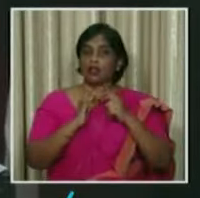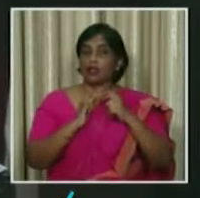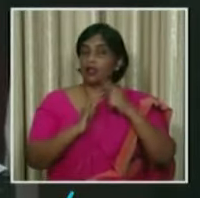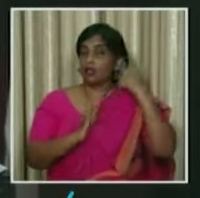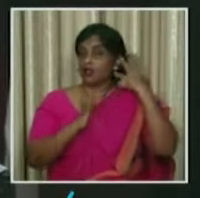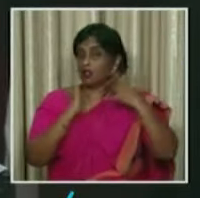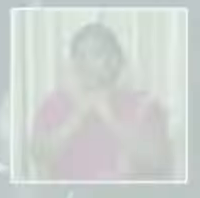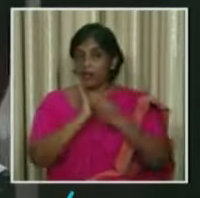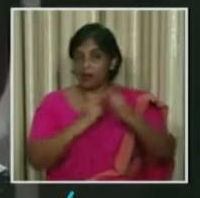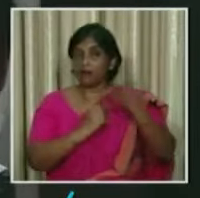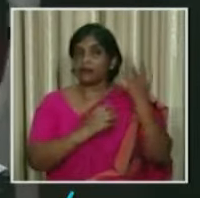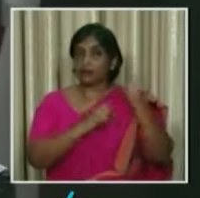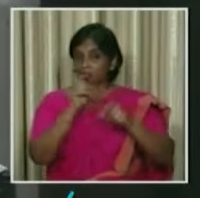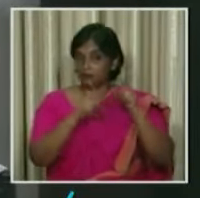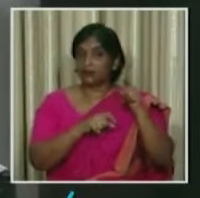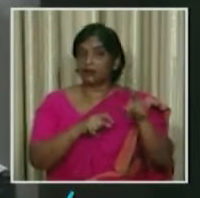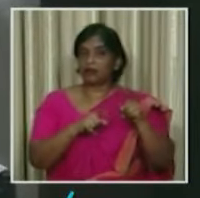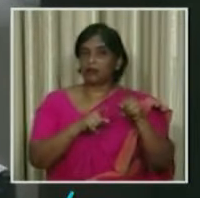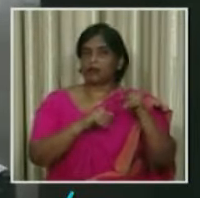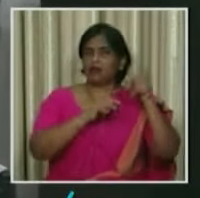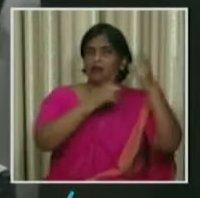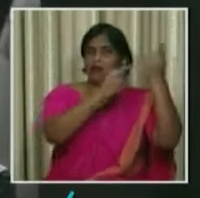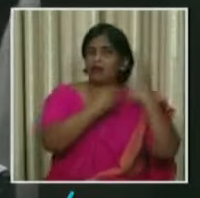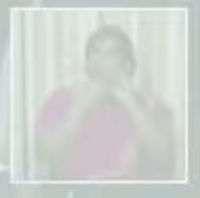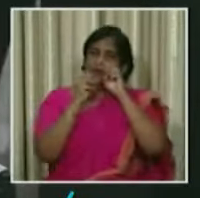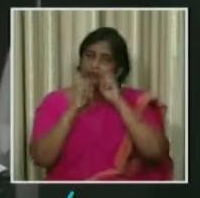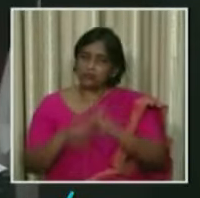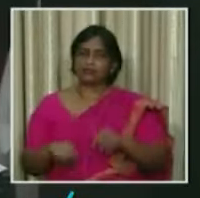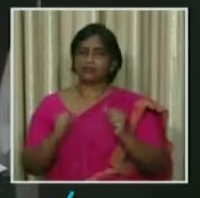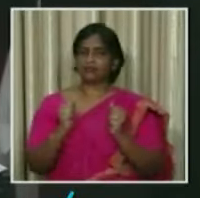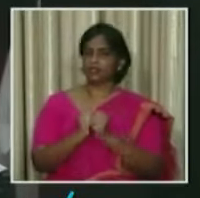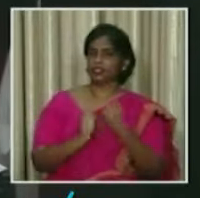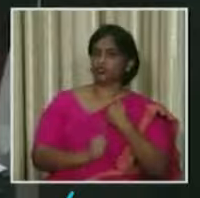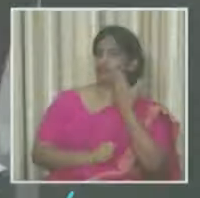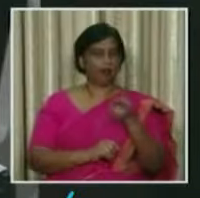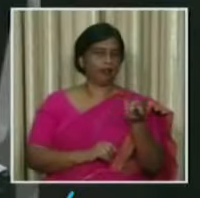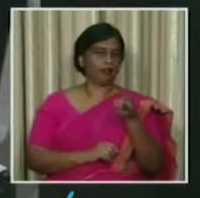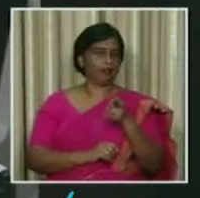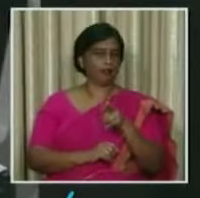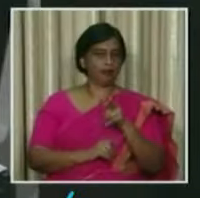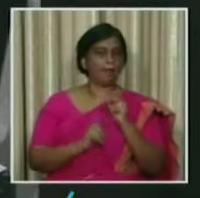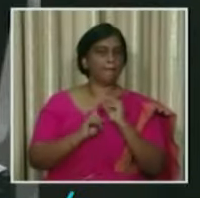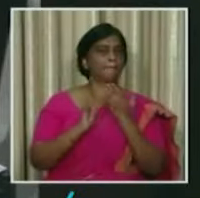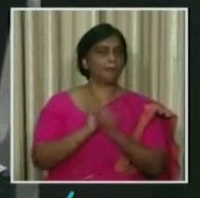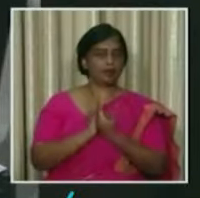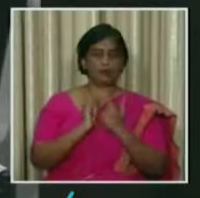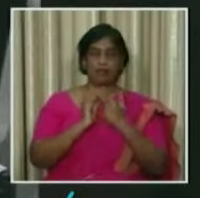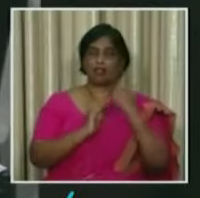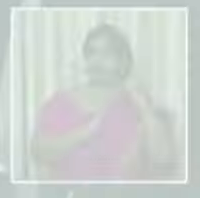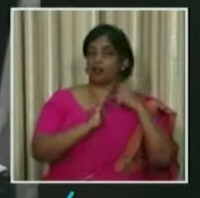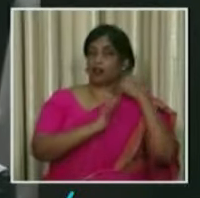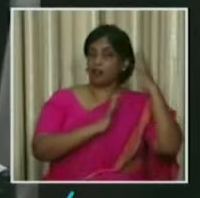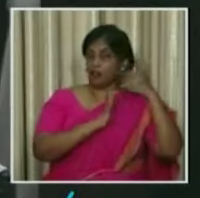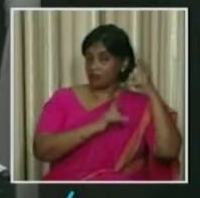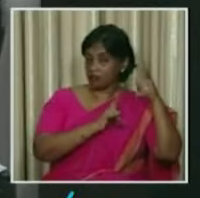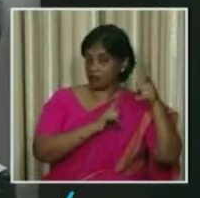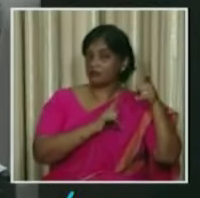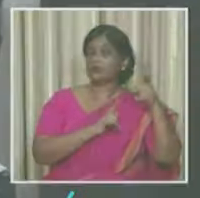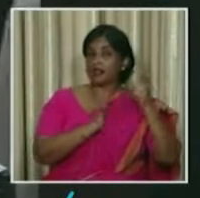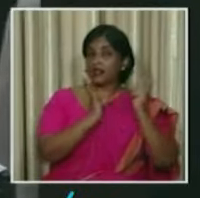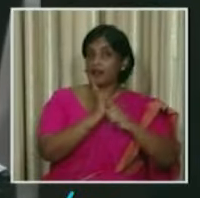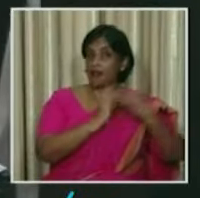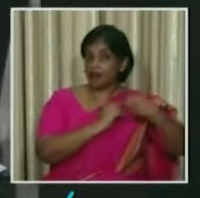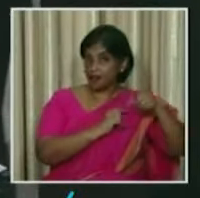ණය හිමිකරුවන්ට යටත් වෙලා කටයුතු කරනවයි කියන එක අපිට මේ අවස්ථාවේ පේනවා. ජාත්‍යන්තර ස්වෛරී බැඳුම්කරු හිමියන්